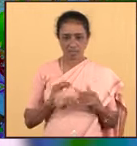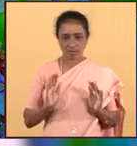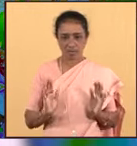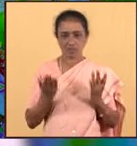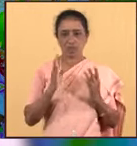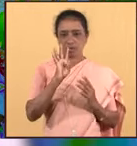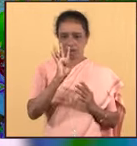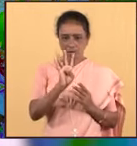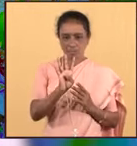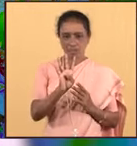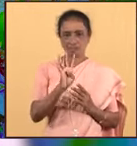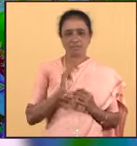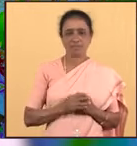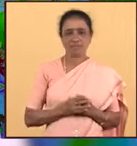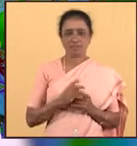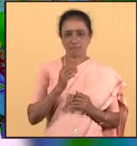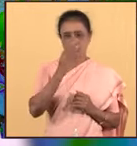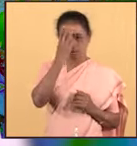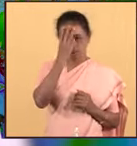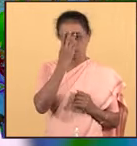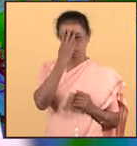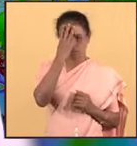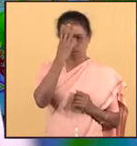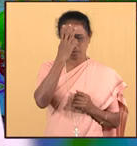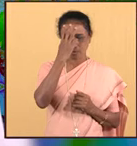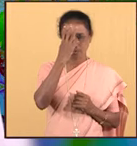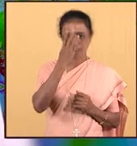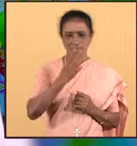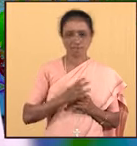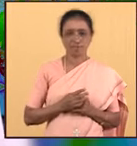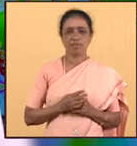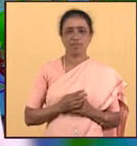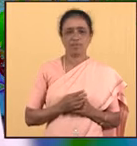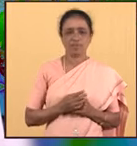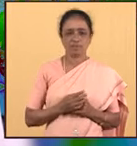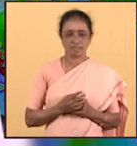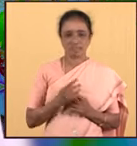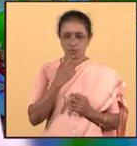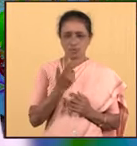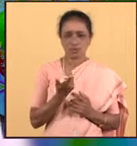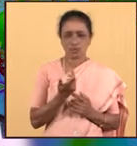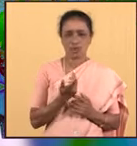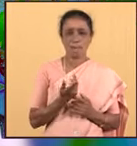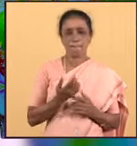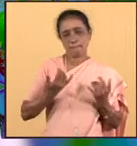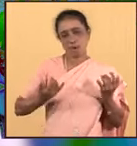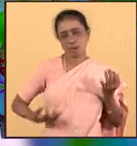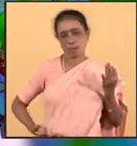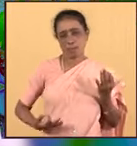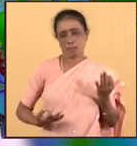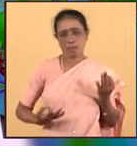தோன்றிய நான்கு மதங்கள் எதெல்லாம்னா இந்து, அதுக்கப்புறம் சொல்லுங்க, ஆ